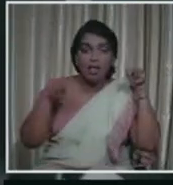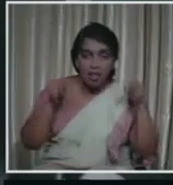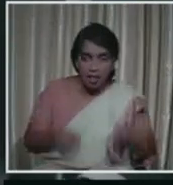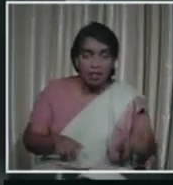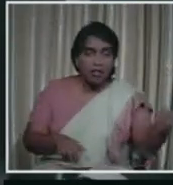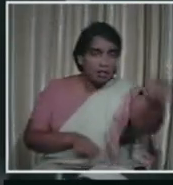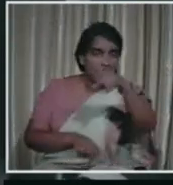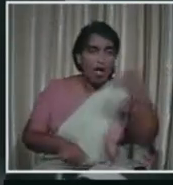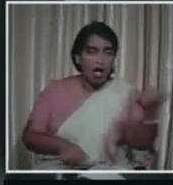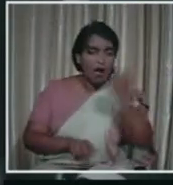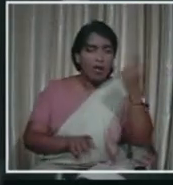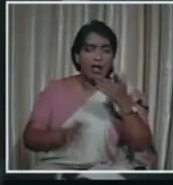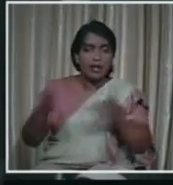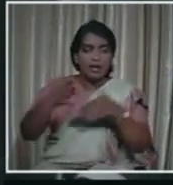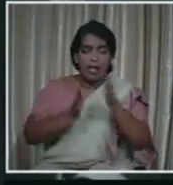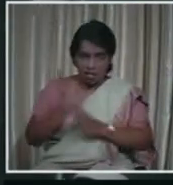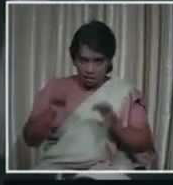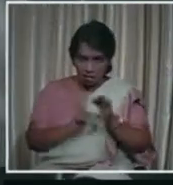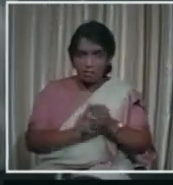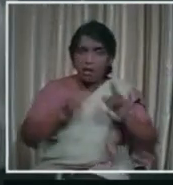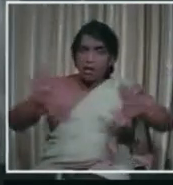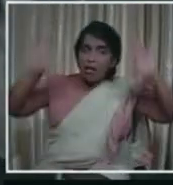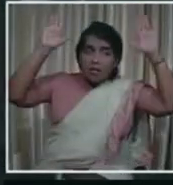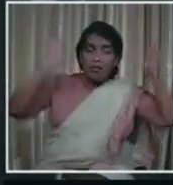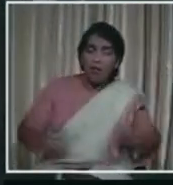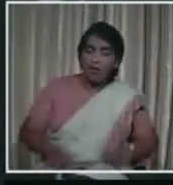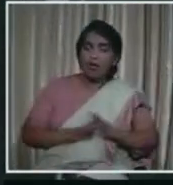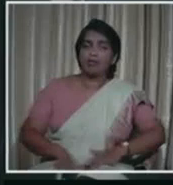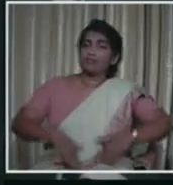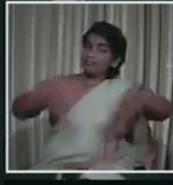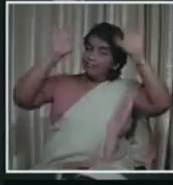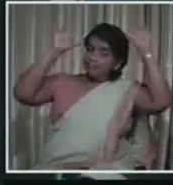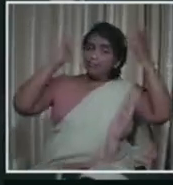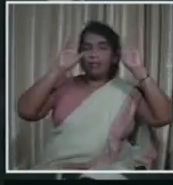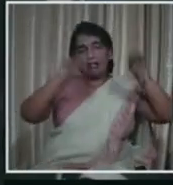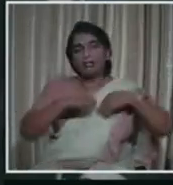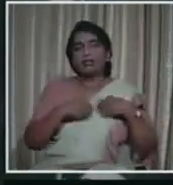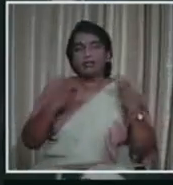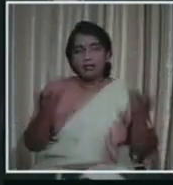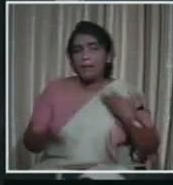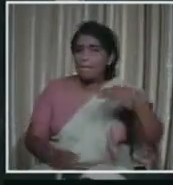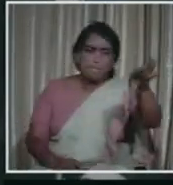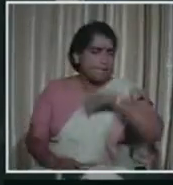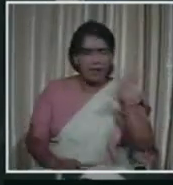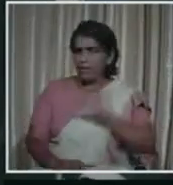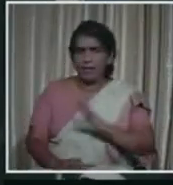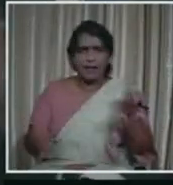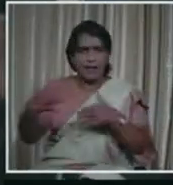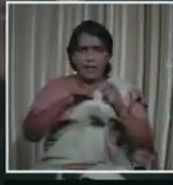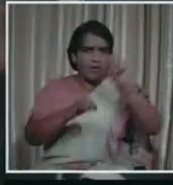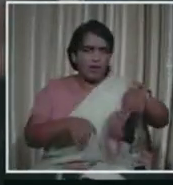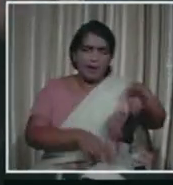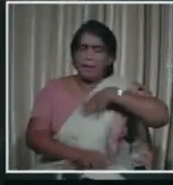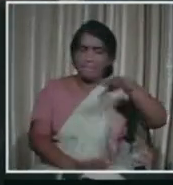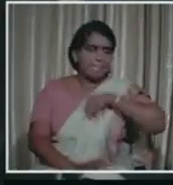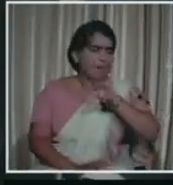පත්වල ඉන්න ආදුනික අපේ කැබිනට් එකේ අය අත් දෙකම නෙමෙයි කකුල් දෙකත් උස්සයි දෙන ඕන එකකට මේක අපි පිළිගන්නේ නෑ මේ කැබිනට් එක අපි පිළිගන්නේ